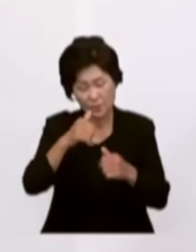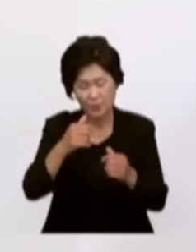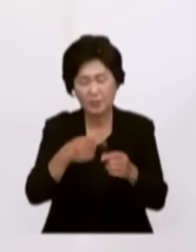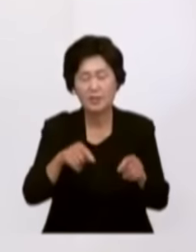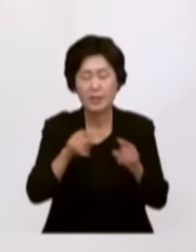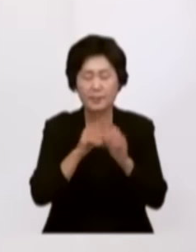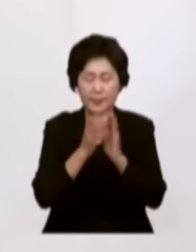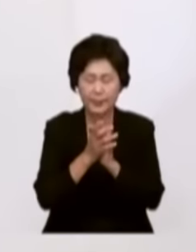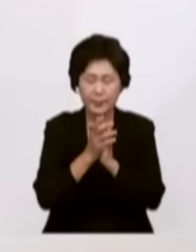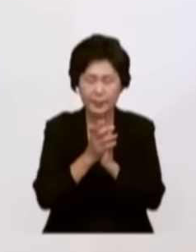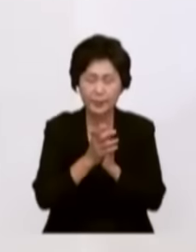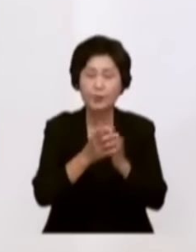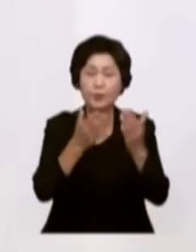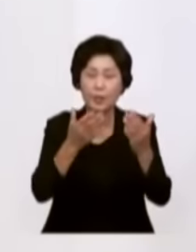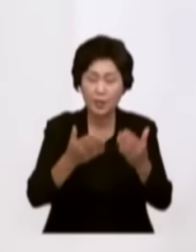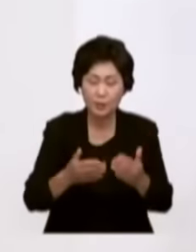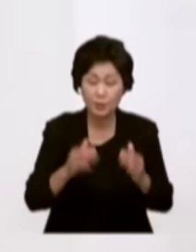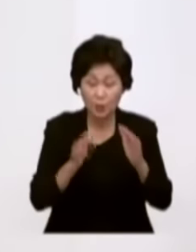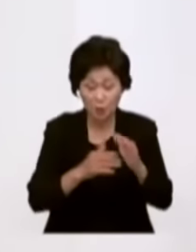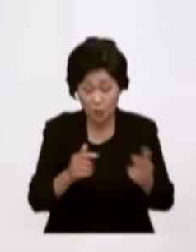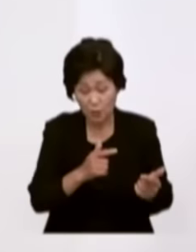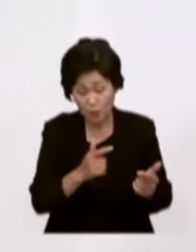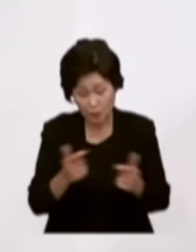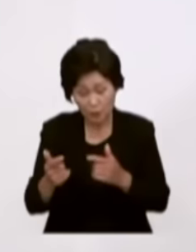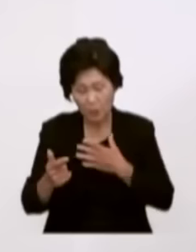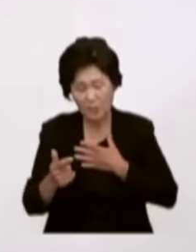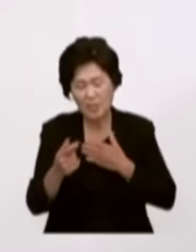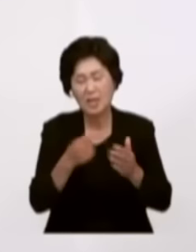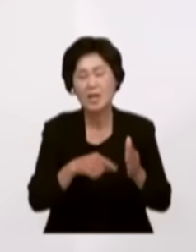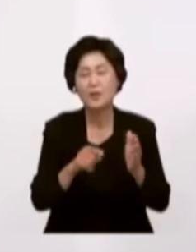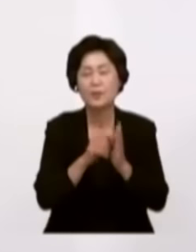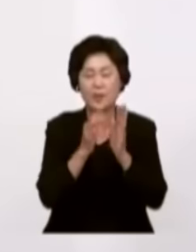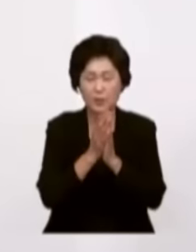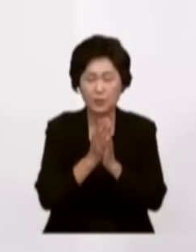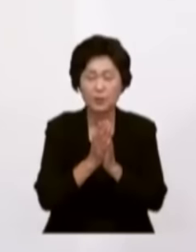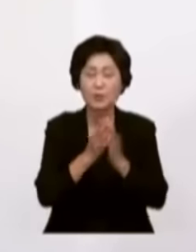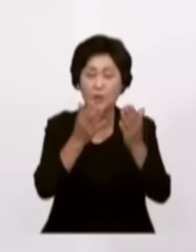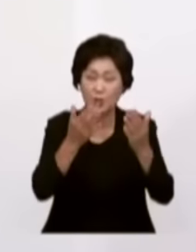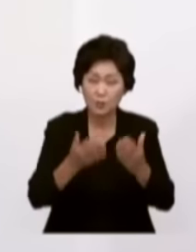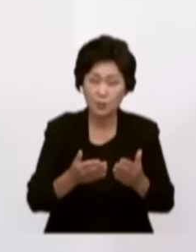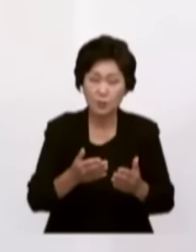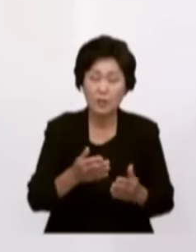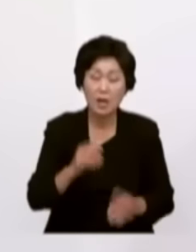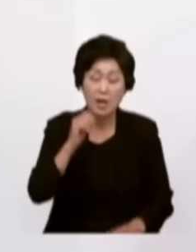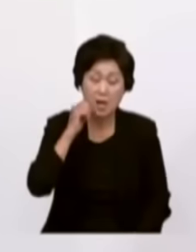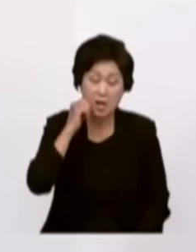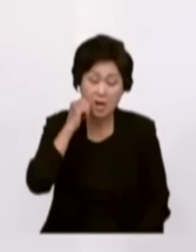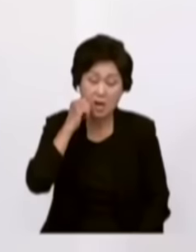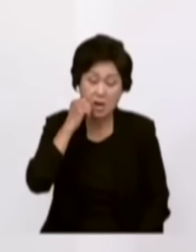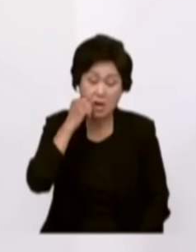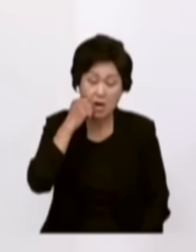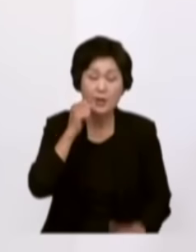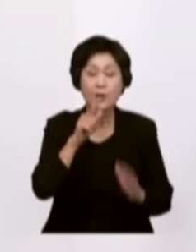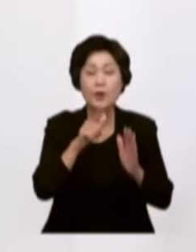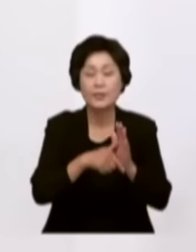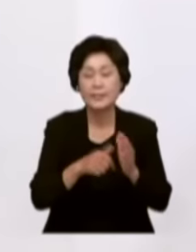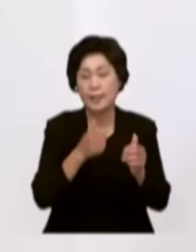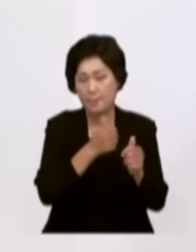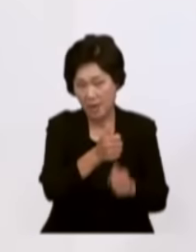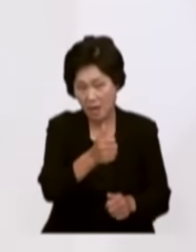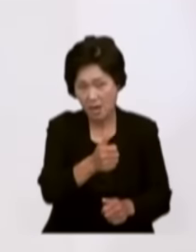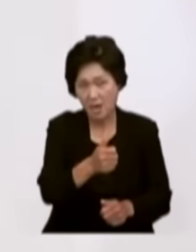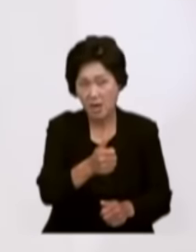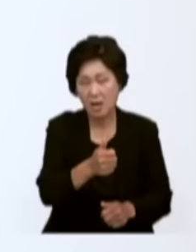기도해 주시고 성도들한테도 영구 기도 좀 해 주십시오 라고 해서 제가 그 힘든 시간을 이겨냈는데 진짜 보름 만에 바로 프로그램 섭외가